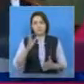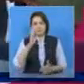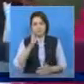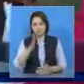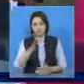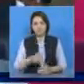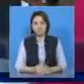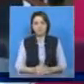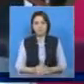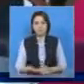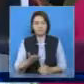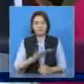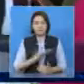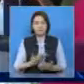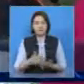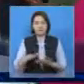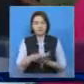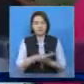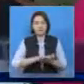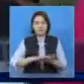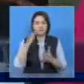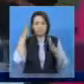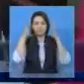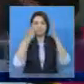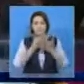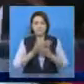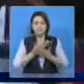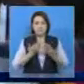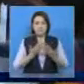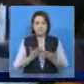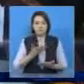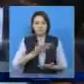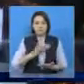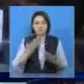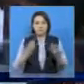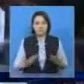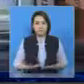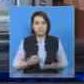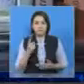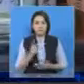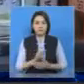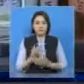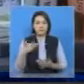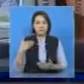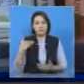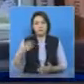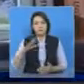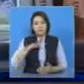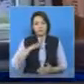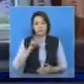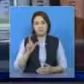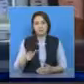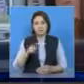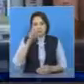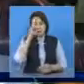беріндер. Менің енді ешқандай арманым жоқ. Мен бұл дүниеде жалғыз қалған адам едім.